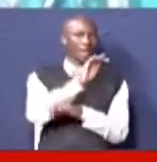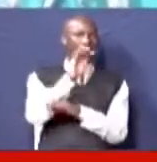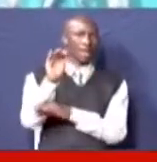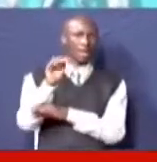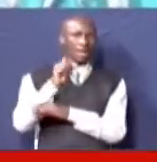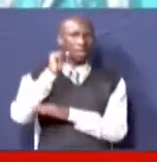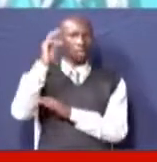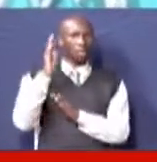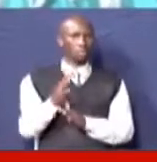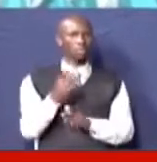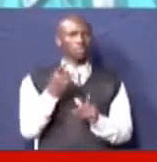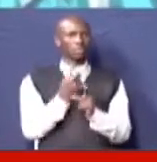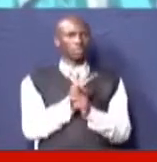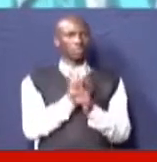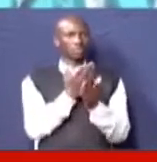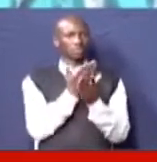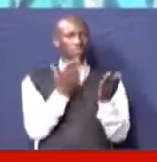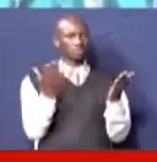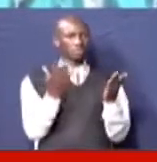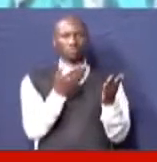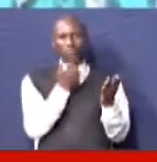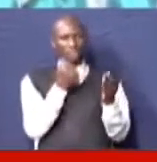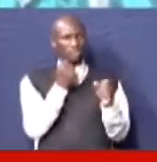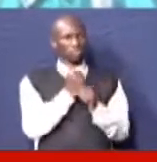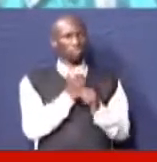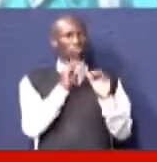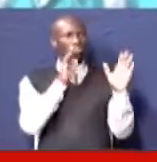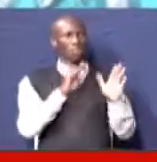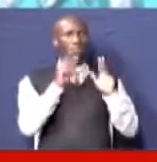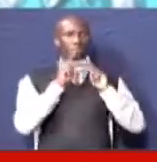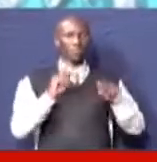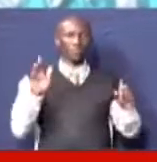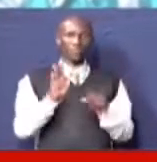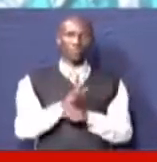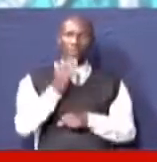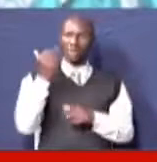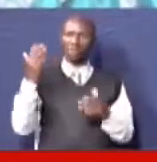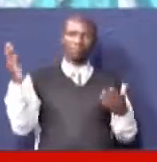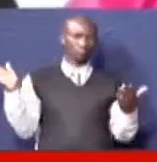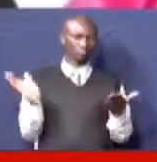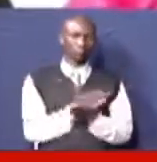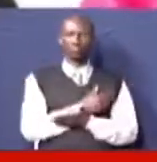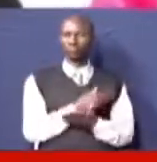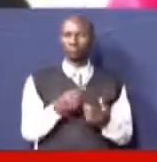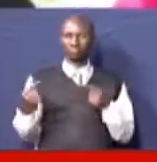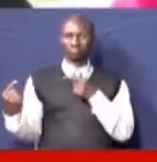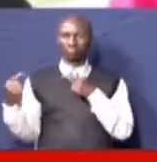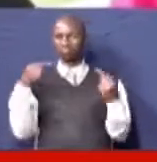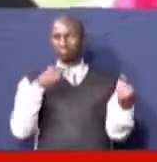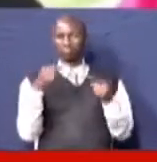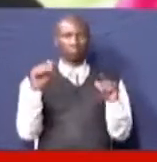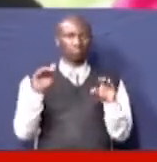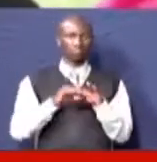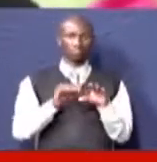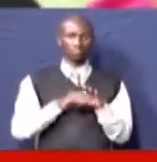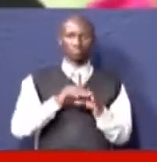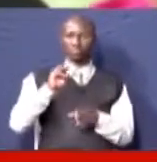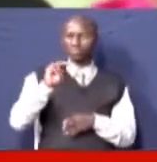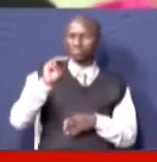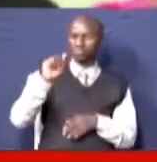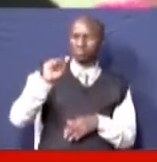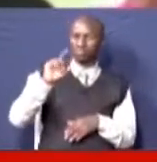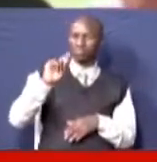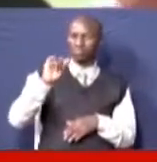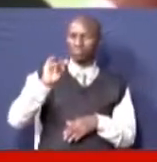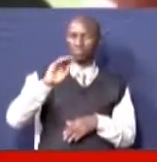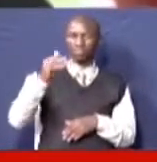Alami kukita hivila kivadhu kanyo, matuwa isi uteti uo kwanzia ya muo nukondu wa kumina Nduuthi katika tiwa ati imo. Maliti anenia